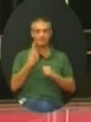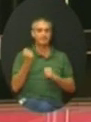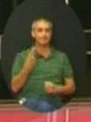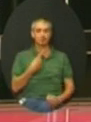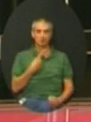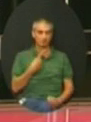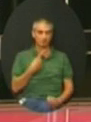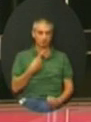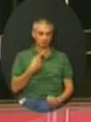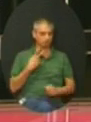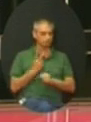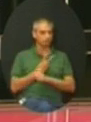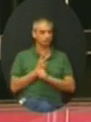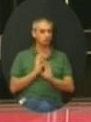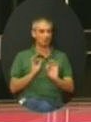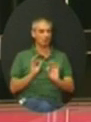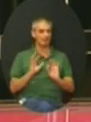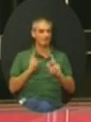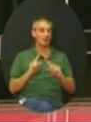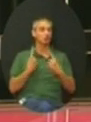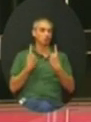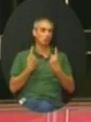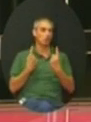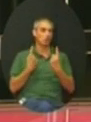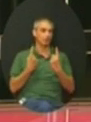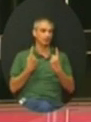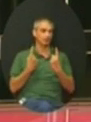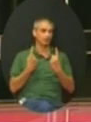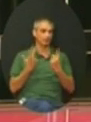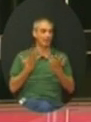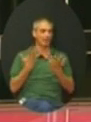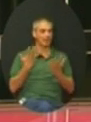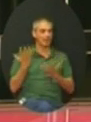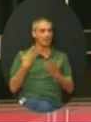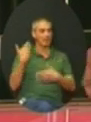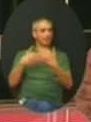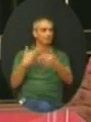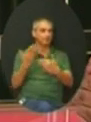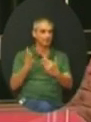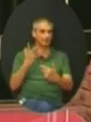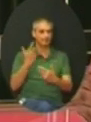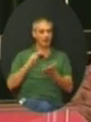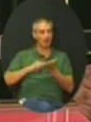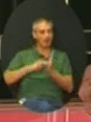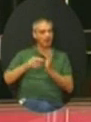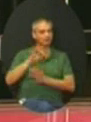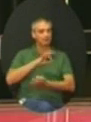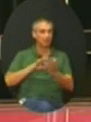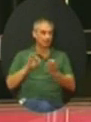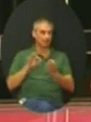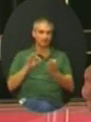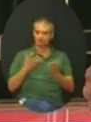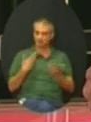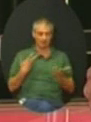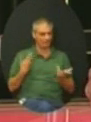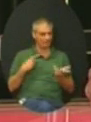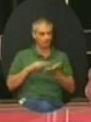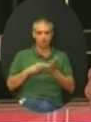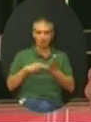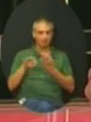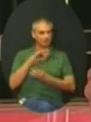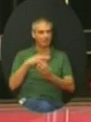בשבוע, בשגרה של מה קורה, לאן הולכים, מה האסטרטגיה. אין לנו